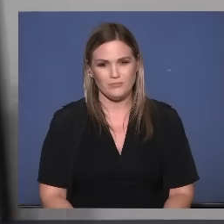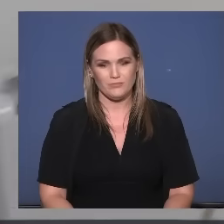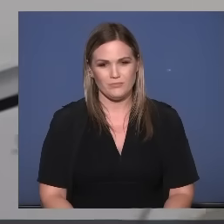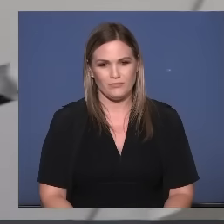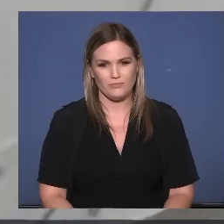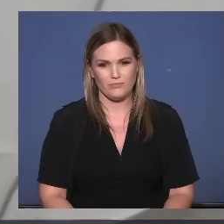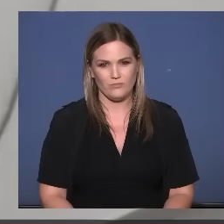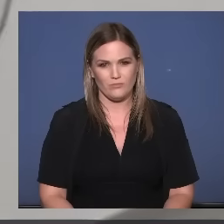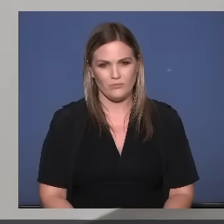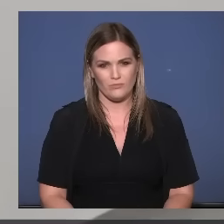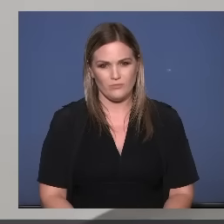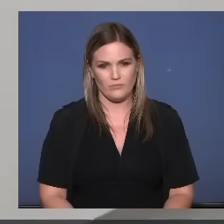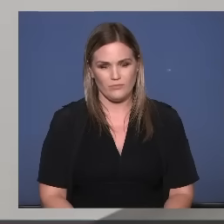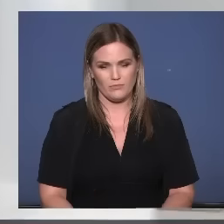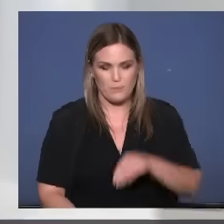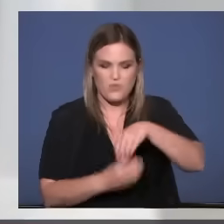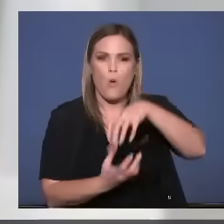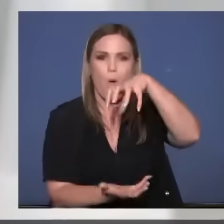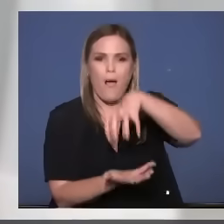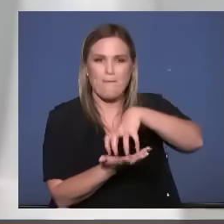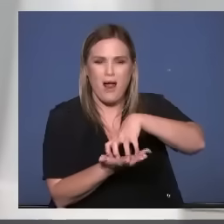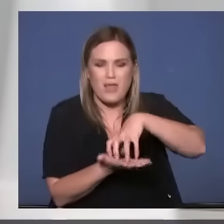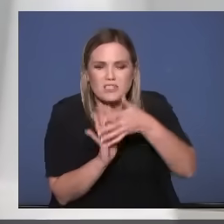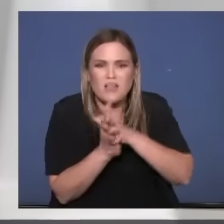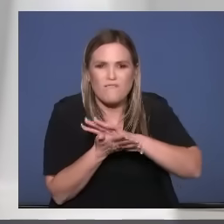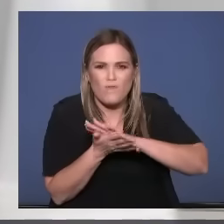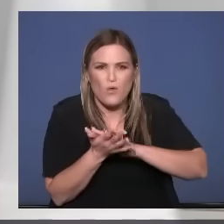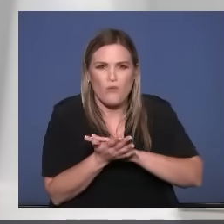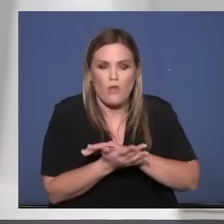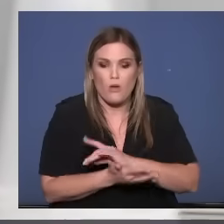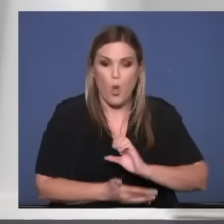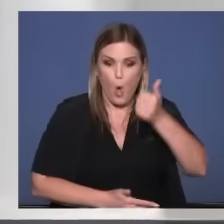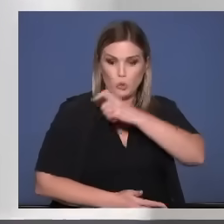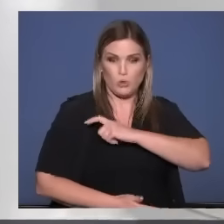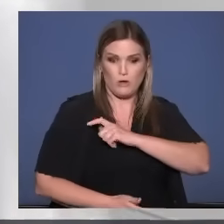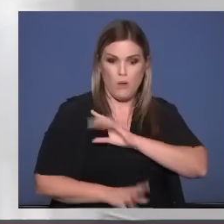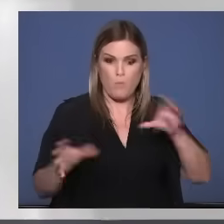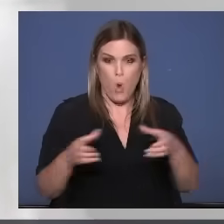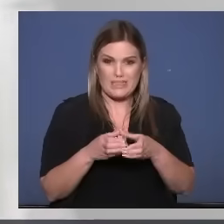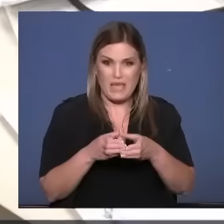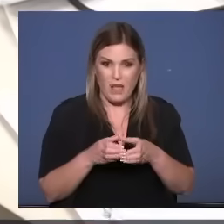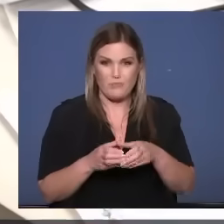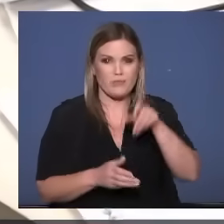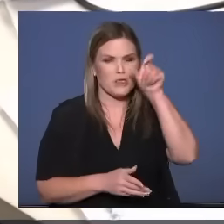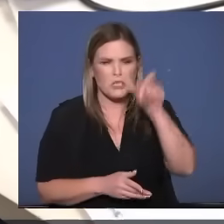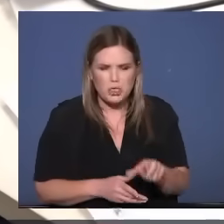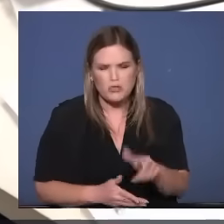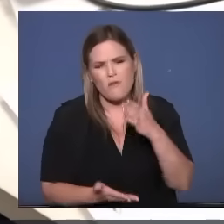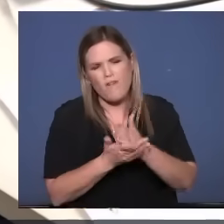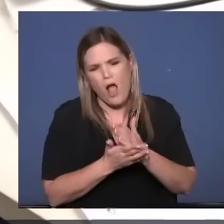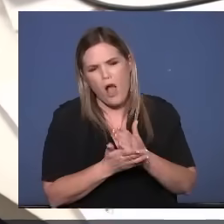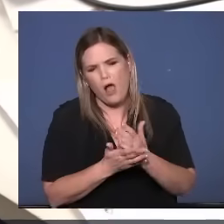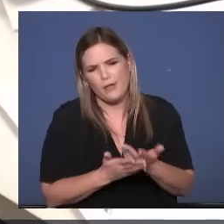חיו בתוך החמל הצפוף יושב בודד ראש המועצה איש למוד מלחמות שאיבד לא מעט חברים בימי